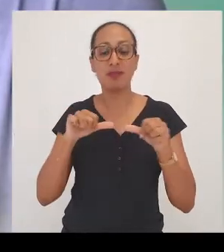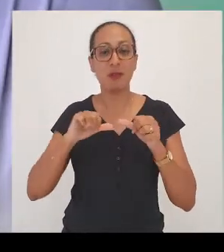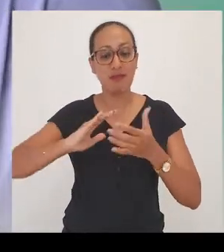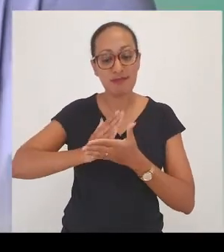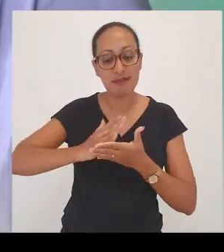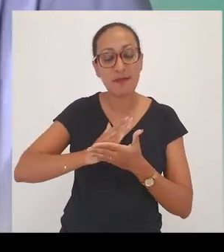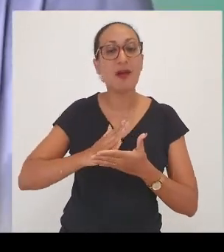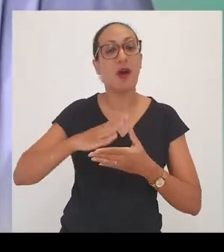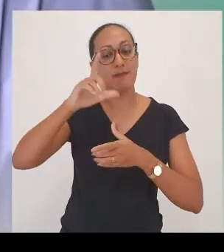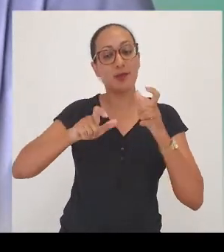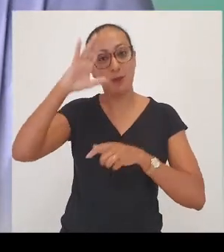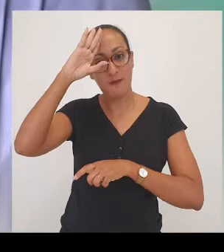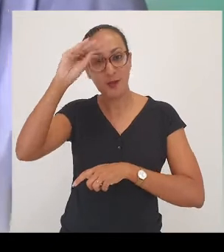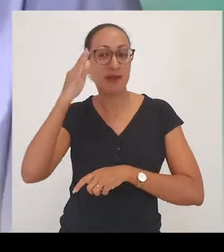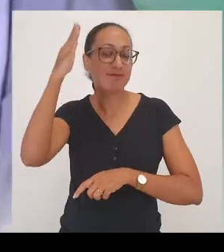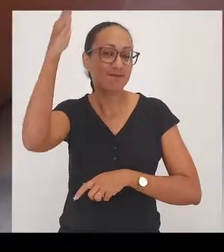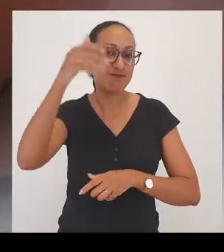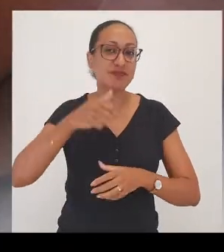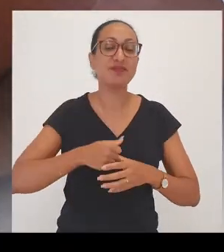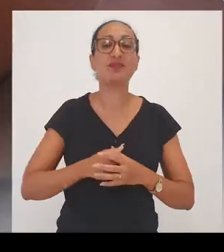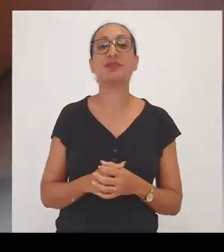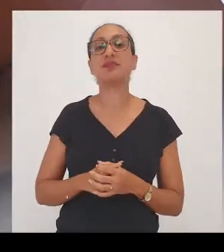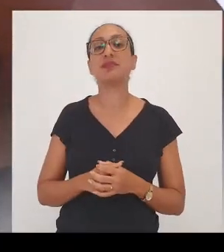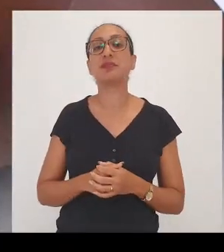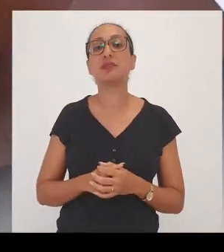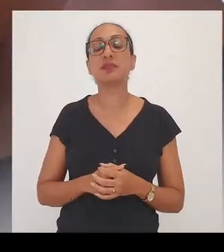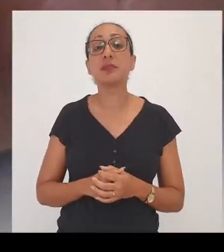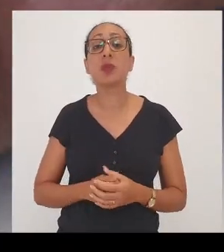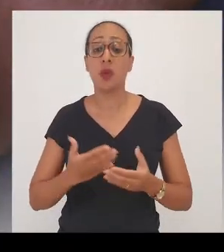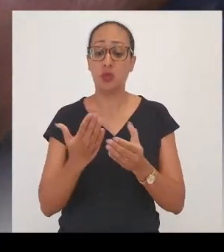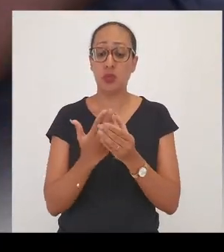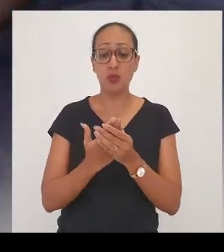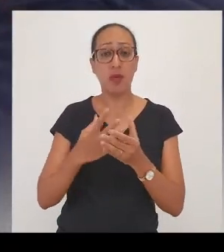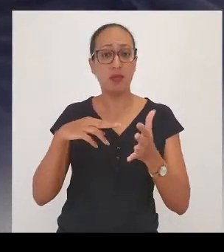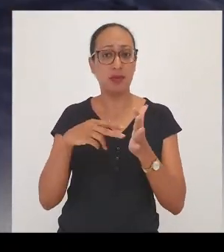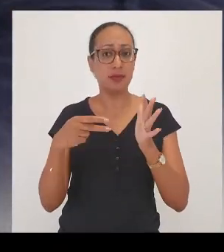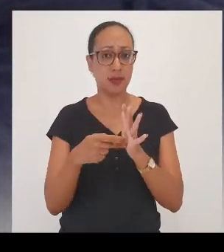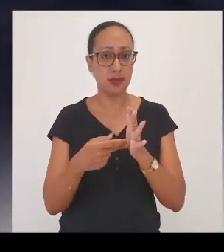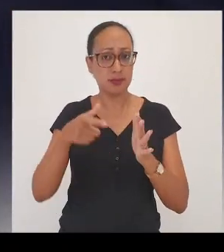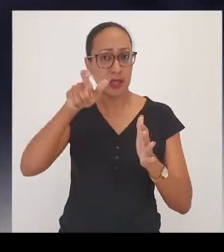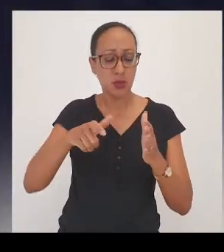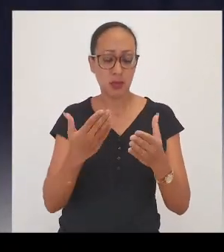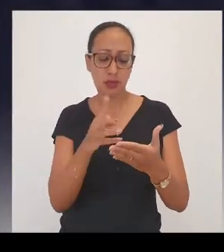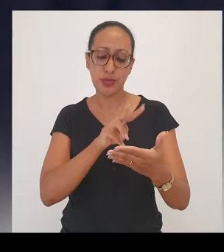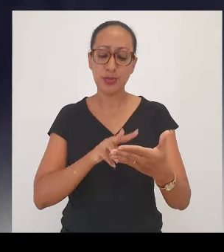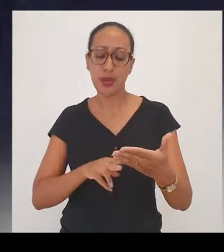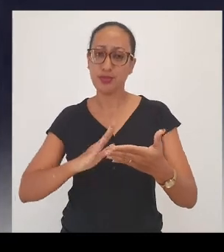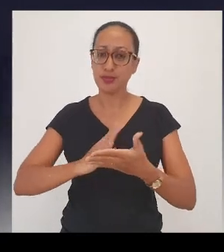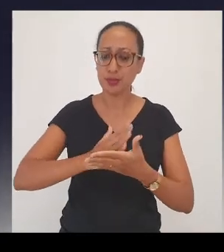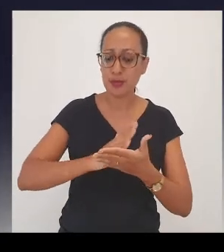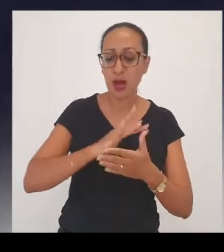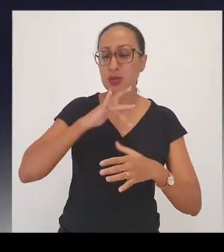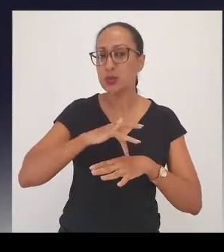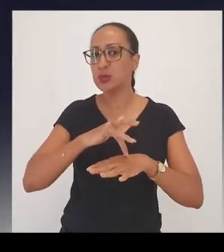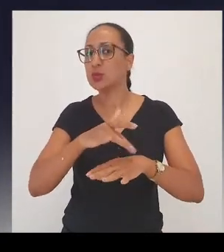les futurs carreleurs martiniquais. À partir de documents techniques, le carreleur chapiste prépare et réalise